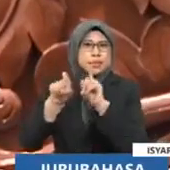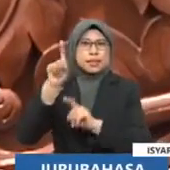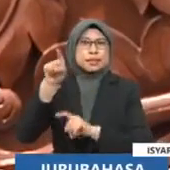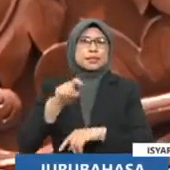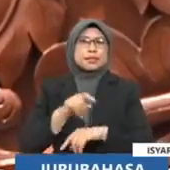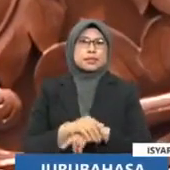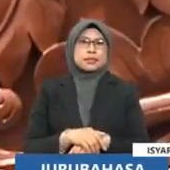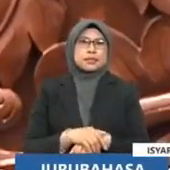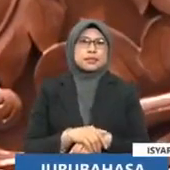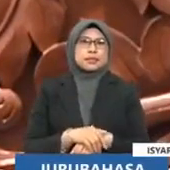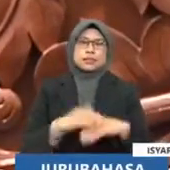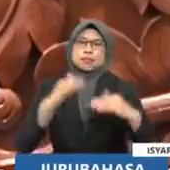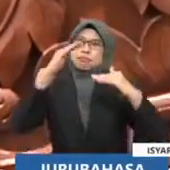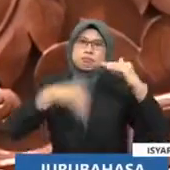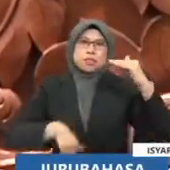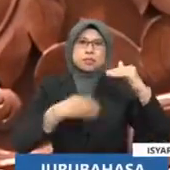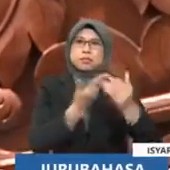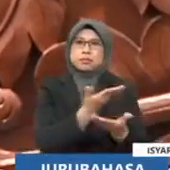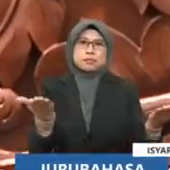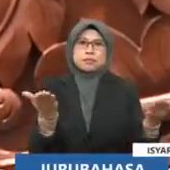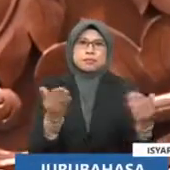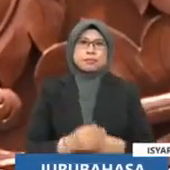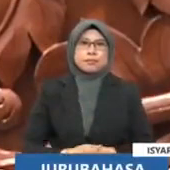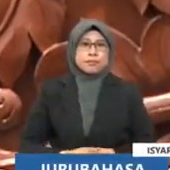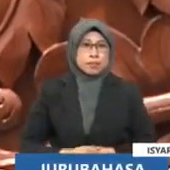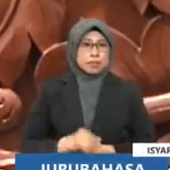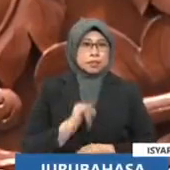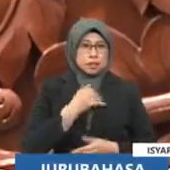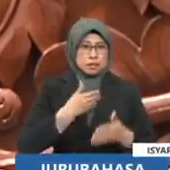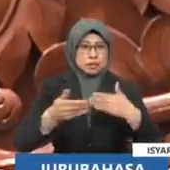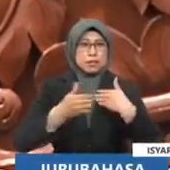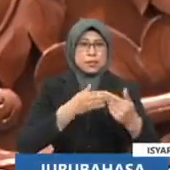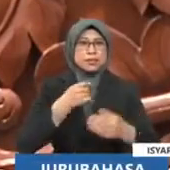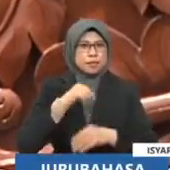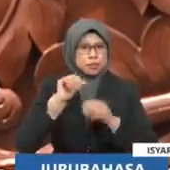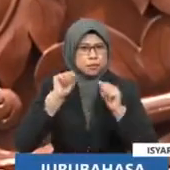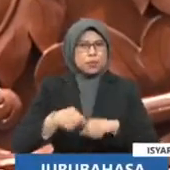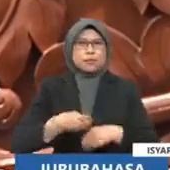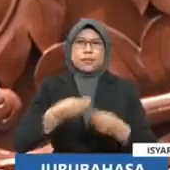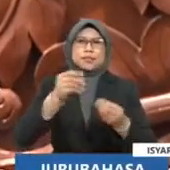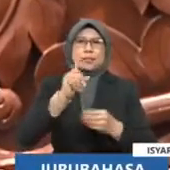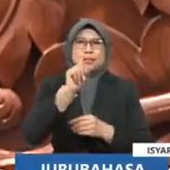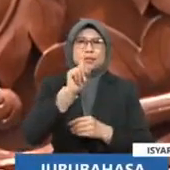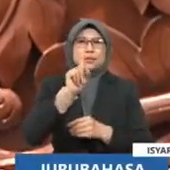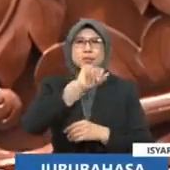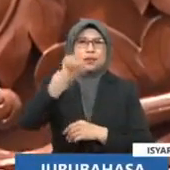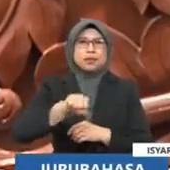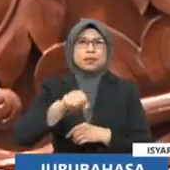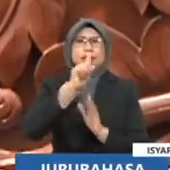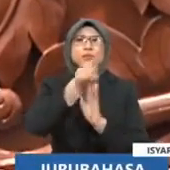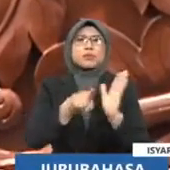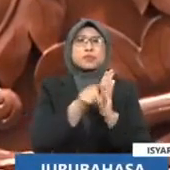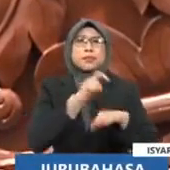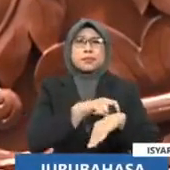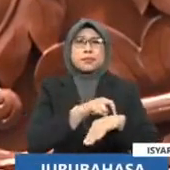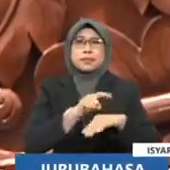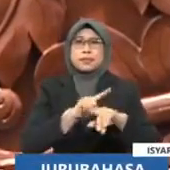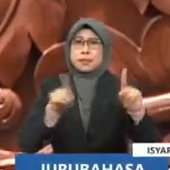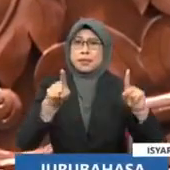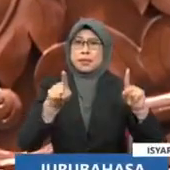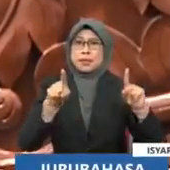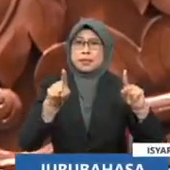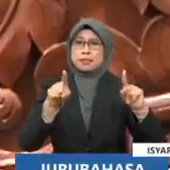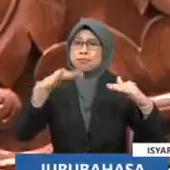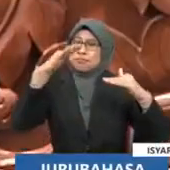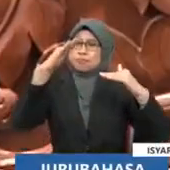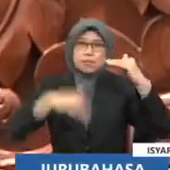menanyakan soal love to you out asli saya tak percaya Boleh bagi satu soal sejauh ok Hai mbak Nova